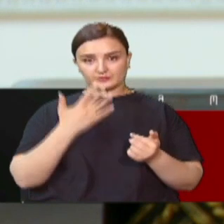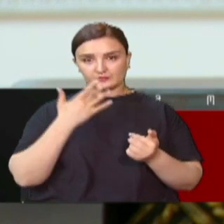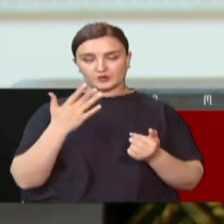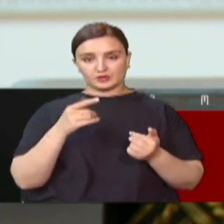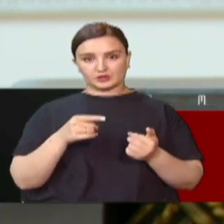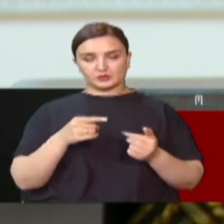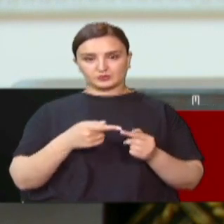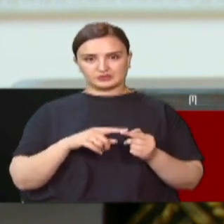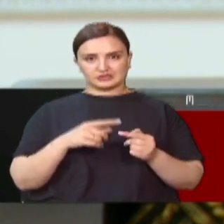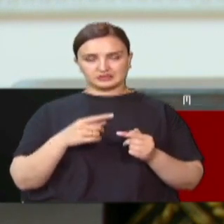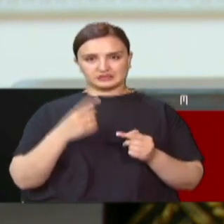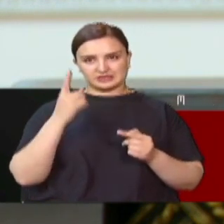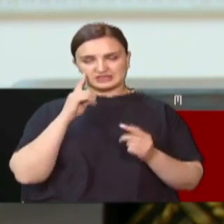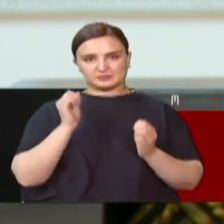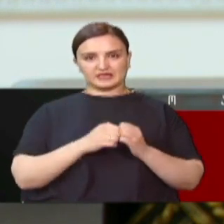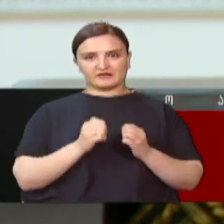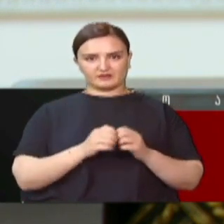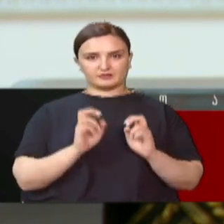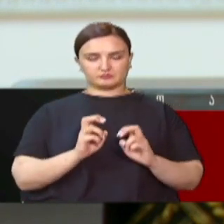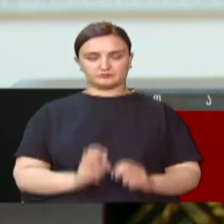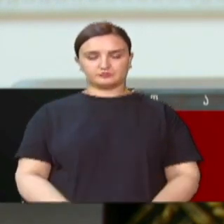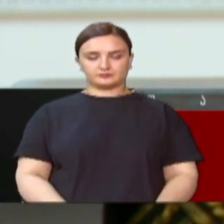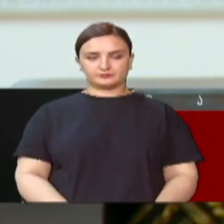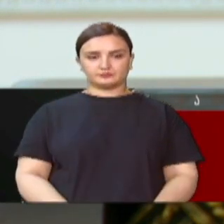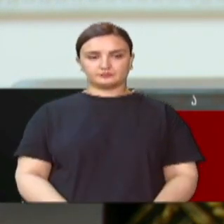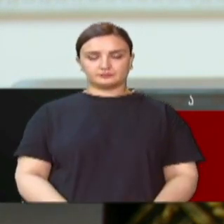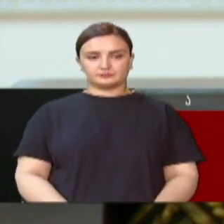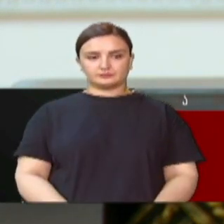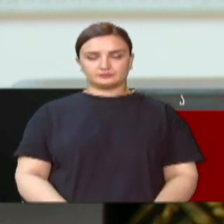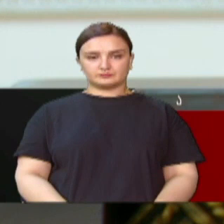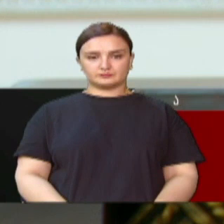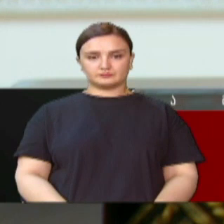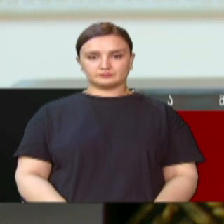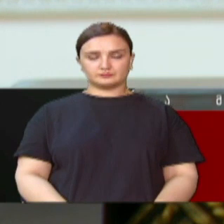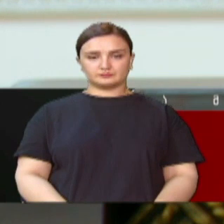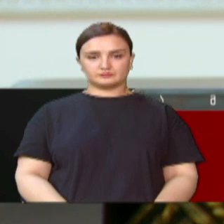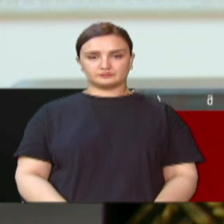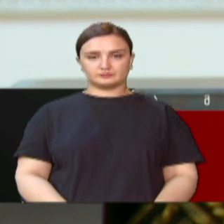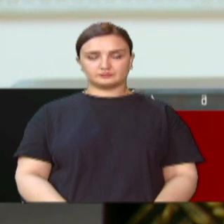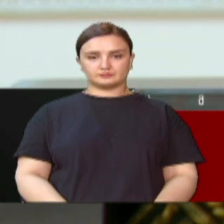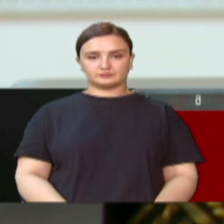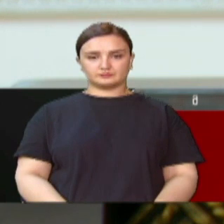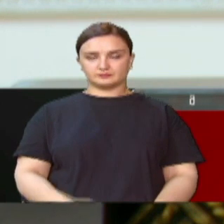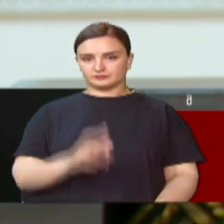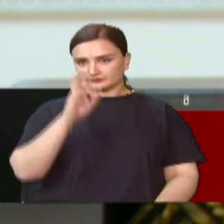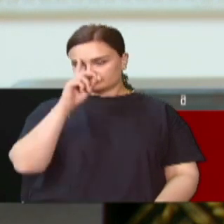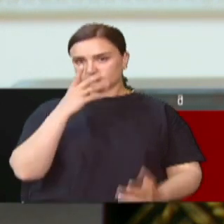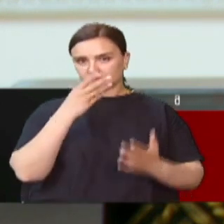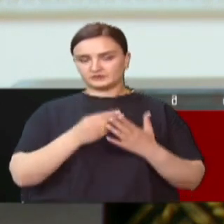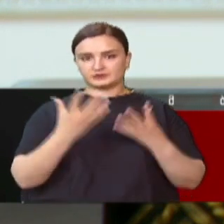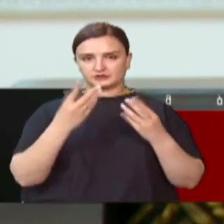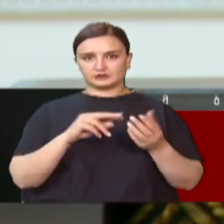პოლიტიკური სიბრიყვე, აი ესე ამას დავარქვე მე ჩვენი ოპონენტების მხრიდან ხშირად გამოთქმული. მთავრობას აქვს თავის დღის